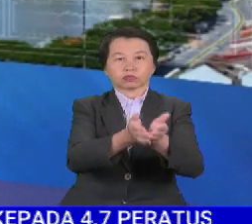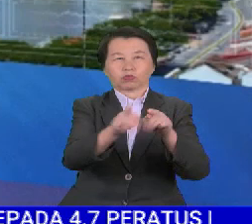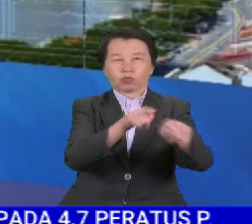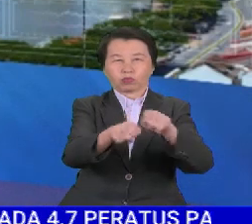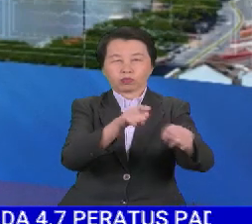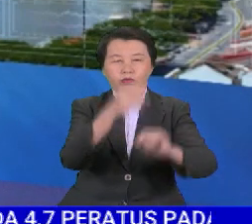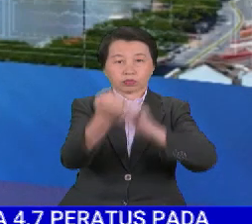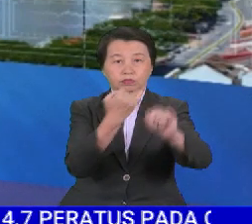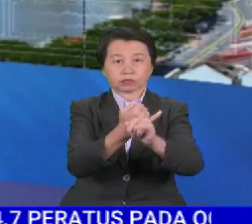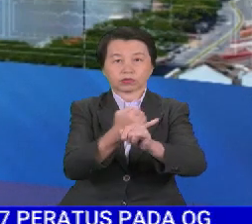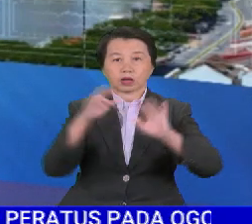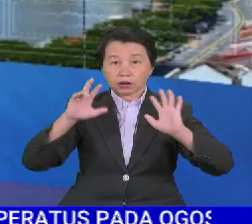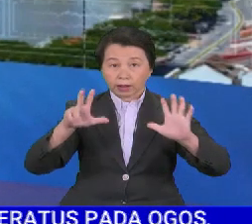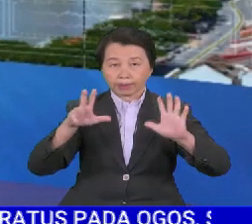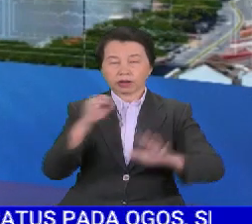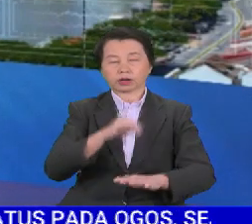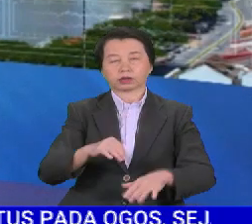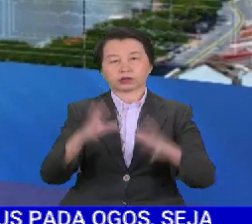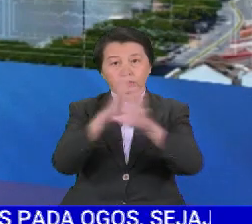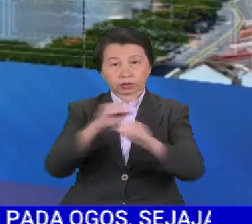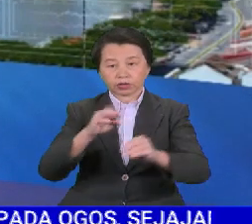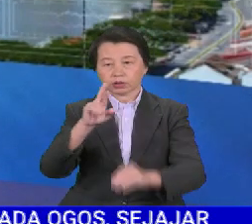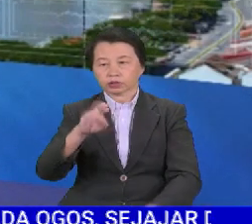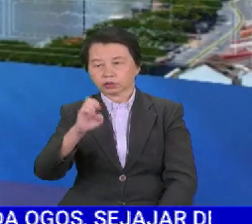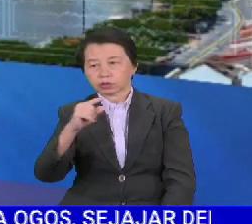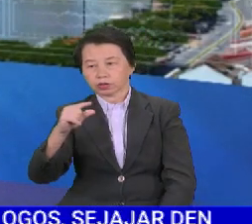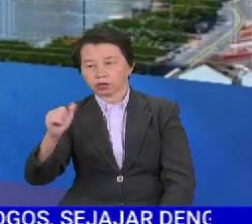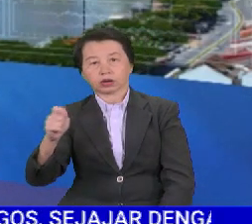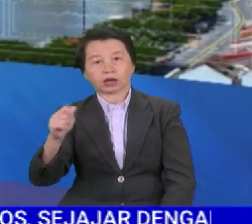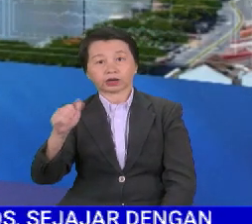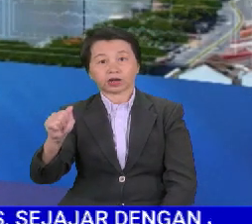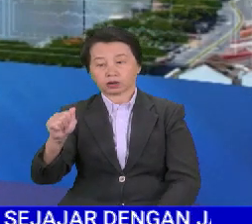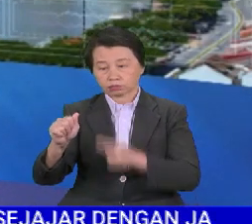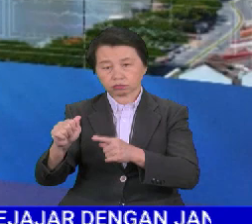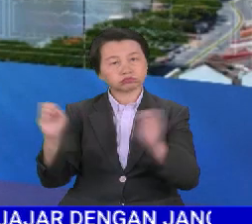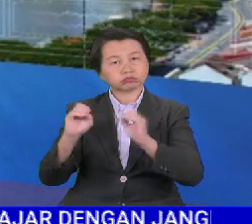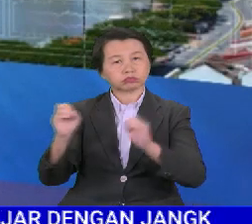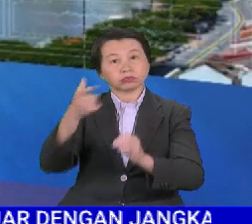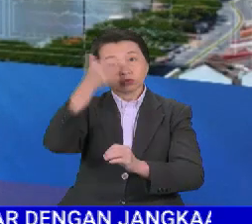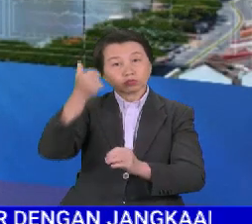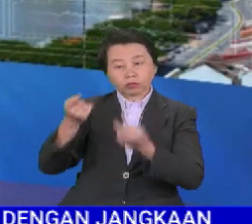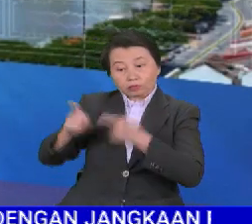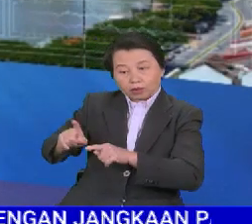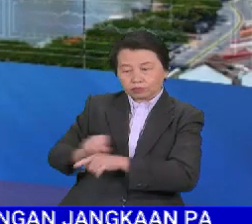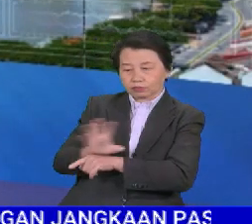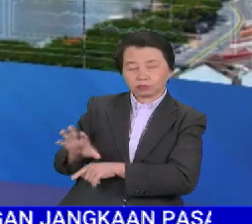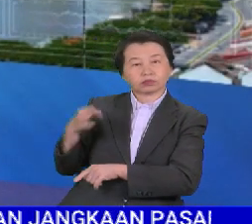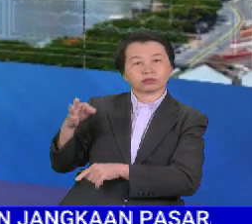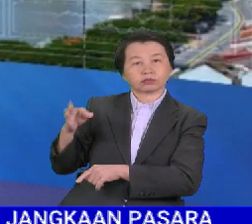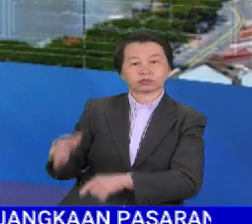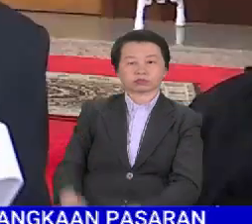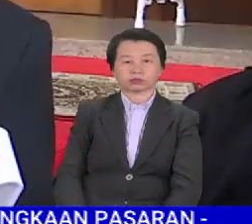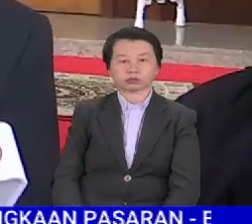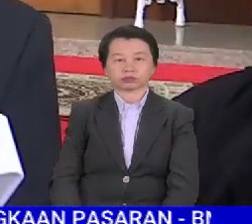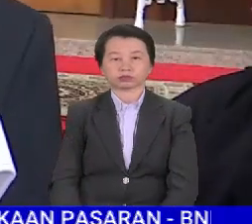antarabangsa ke-8 dan Sarawak Regatta yang telah 2 tahun tidak diadakan akibat pandemik COVID-19.